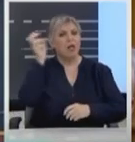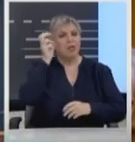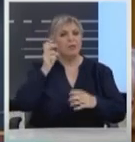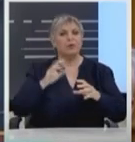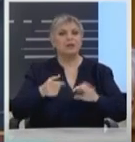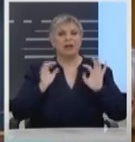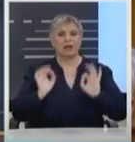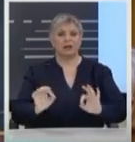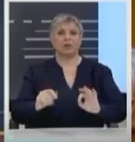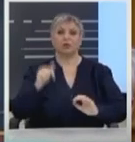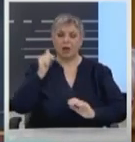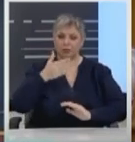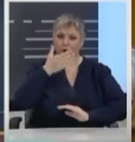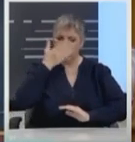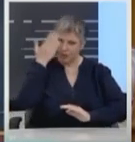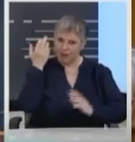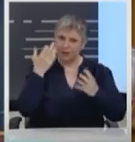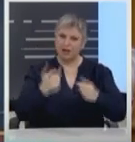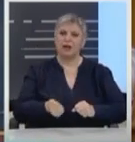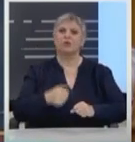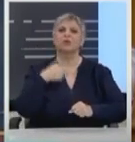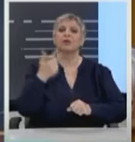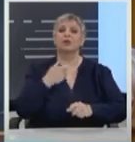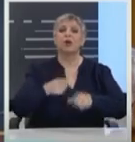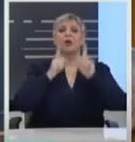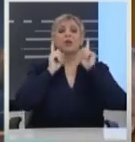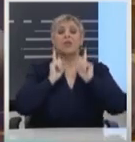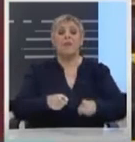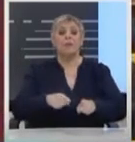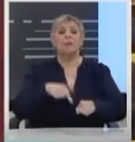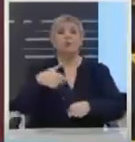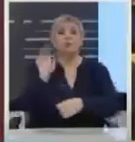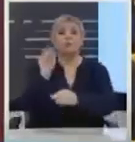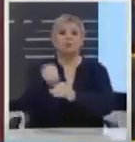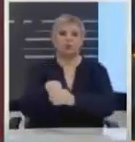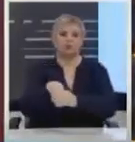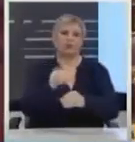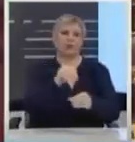είναι κορυφαίο στην επιλογή του. Ήταν πάντα και θα είναι και την επόμενη φορά. Σας ευχαριστώ.